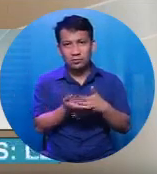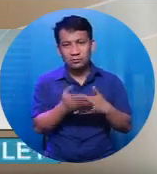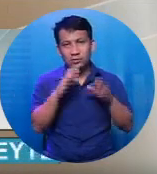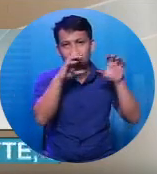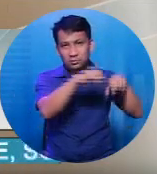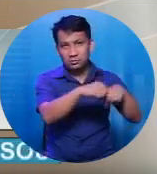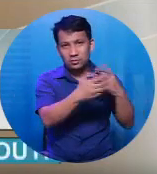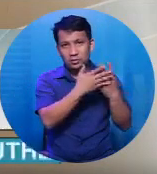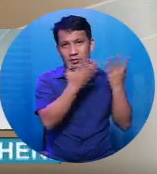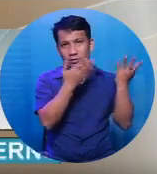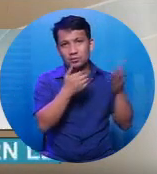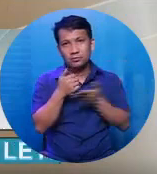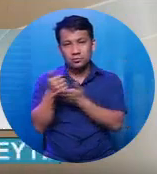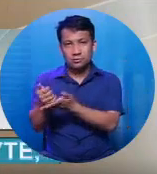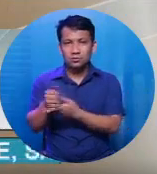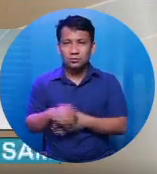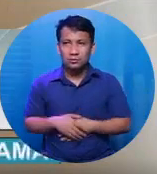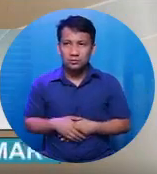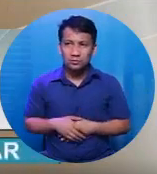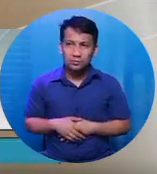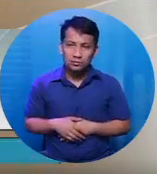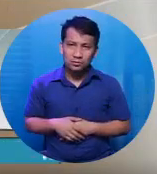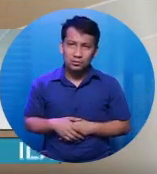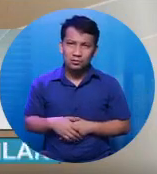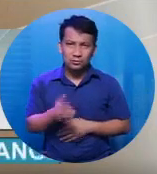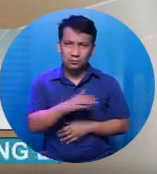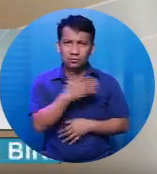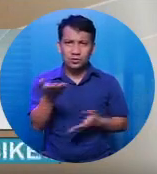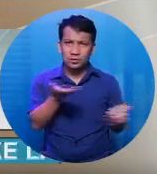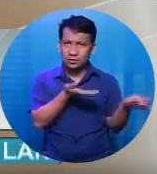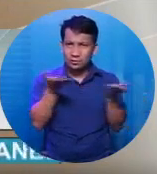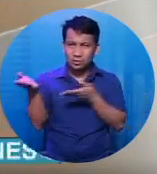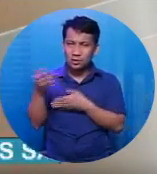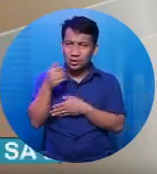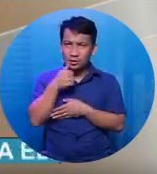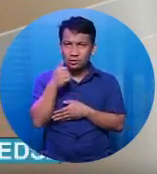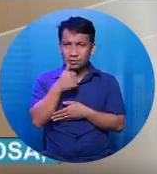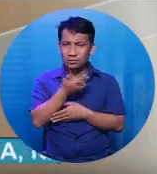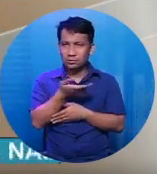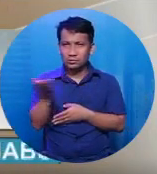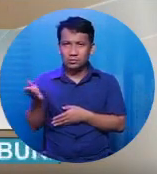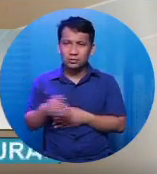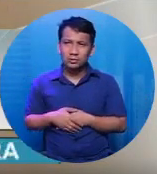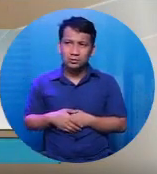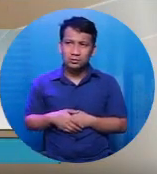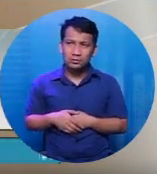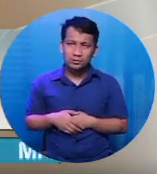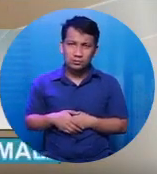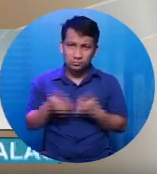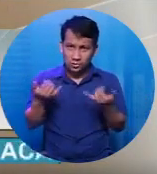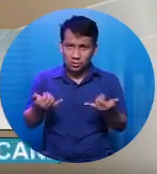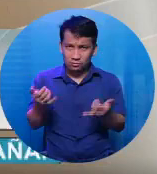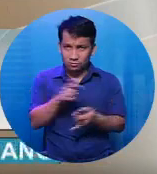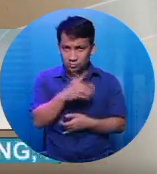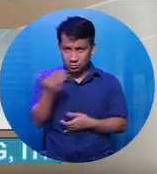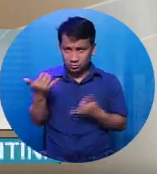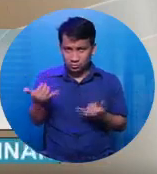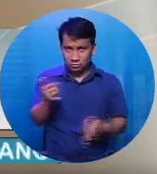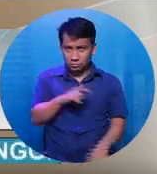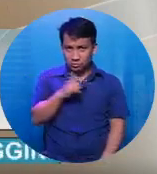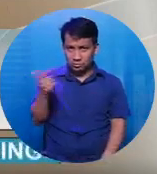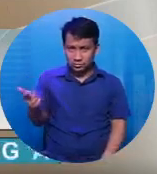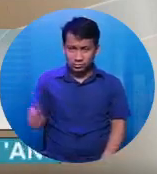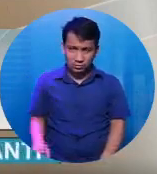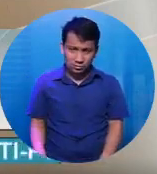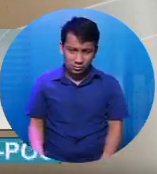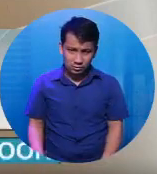ni Mrs. at tutulungan ko na rin siya. Hindi po, sir. Sir. Hindi, sir. Usap kayo, sir. Usap kayo ni Mrs. Nag-uusap po kami, sir. Hindi, ngayon, kausapin mo siya. Nag-text